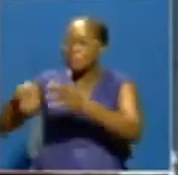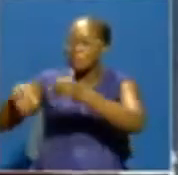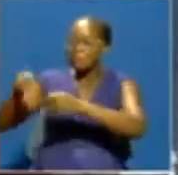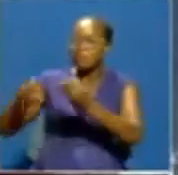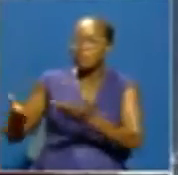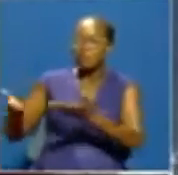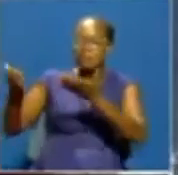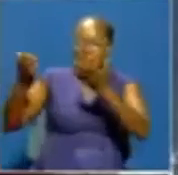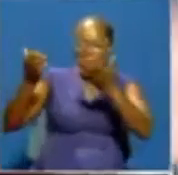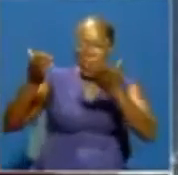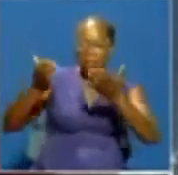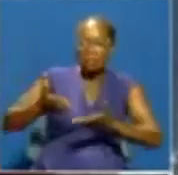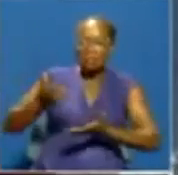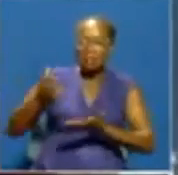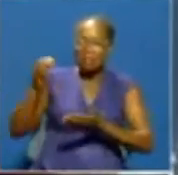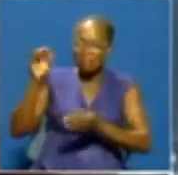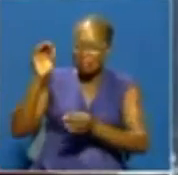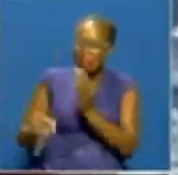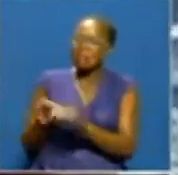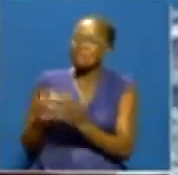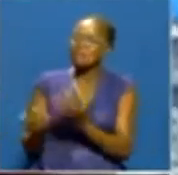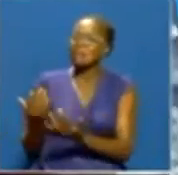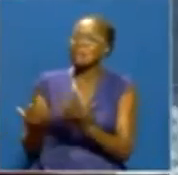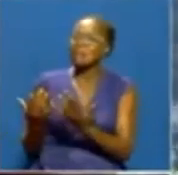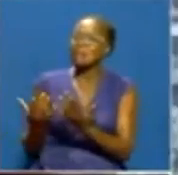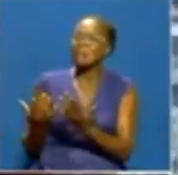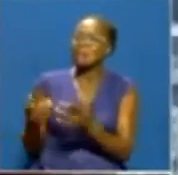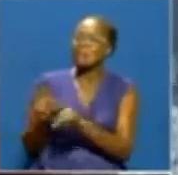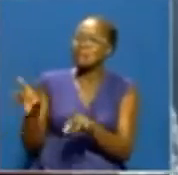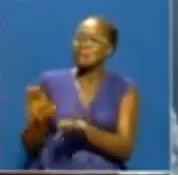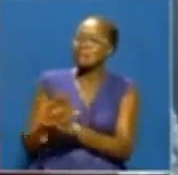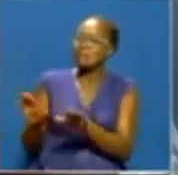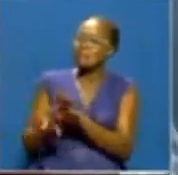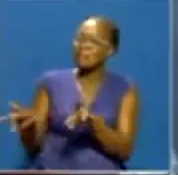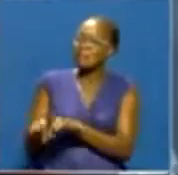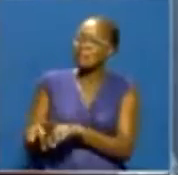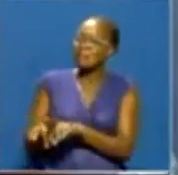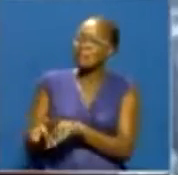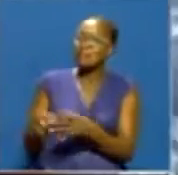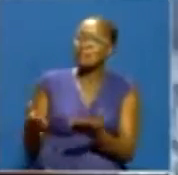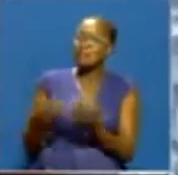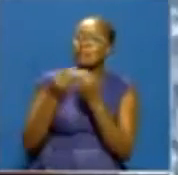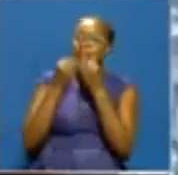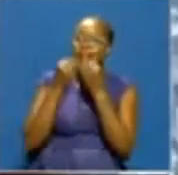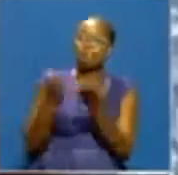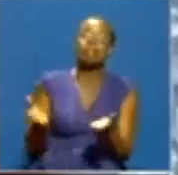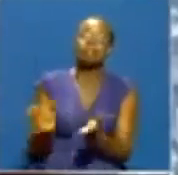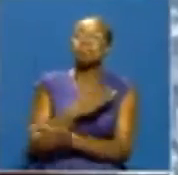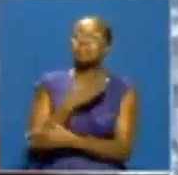Tumeleta mizigo zimechomeka zote kwa store na zile mali pia zilikuwa kwa vibanda zote zimechomeka. Yaani unafika unapata kuna chochote unaweza